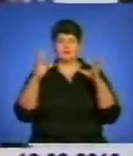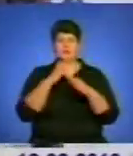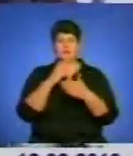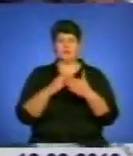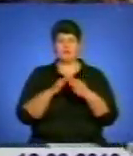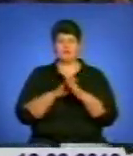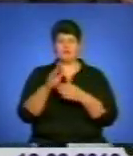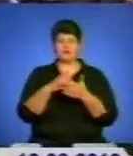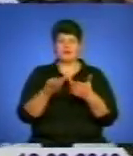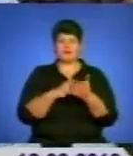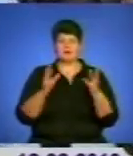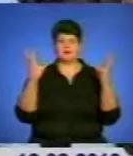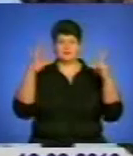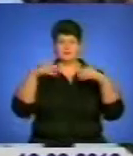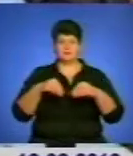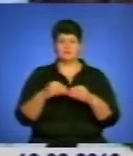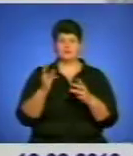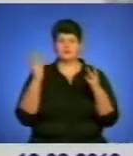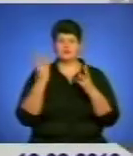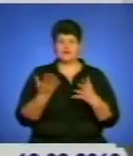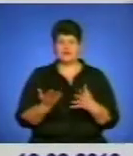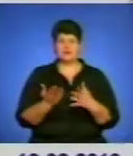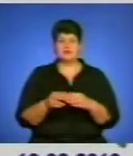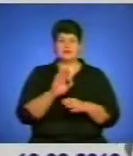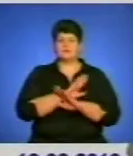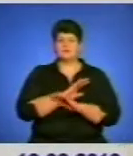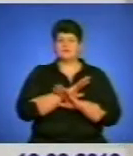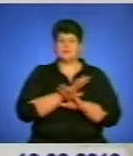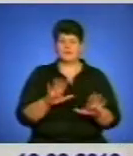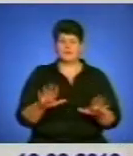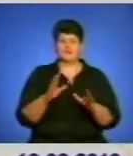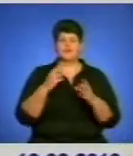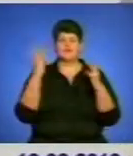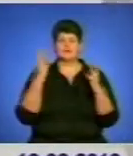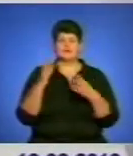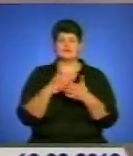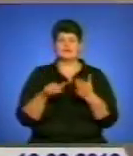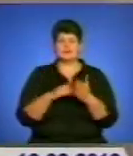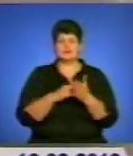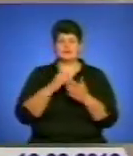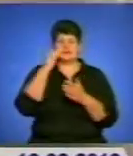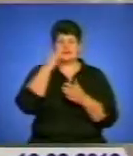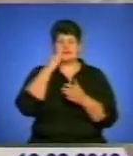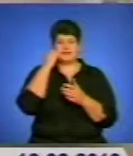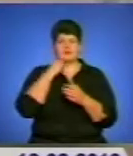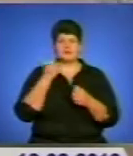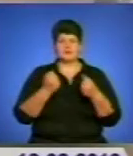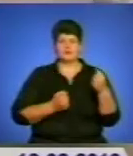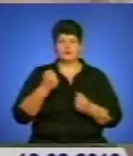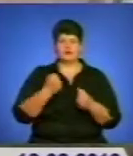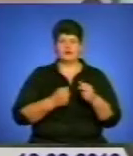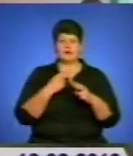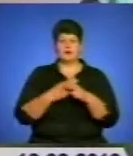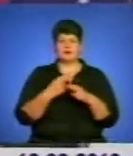пожежу. Загиблих та потерпілих на місці події не виявлено. Вогнем знищено старі автомобільні сидіння, частково металеві